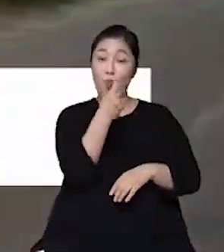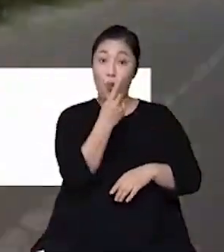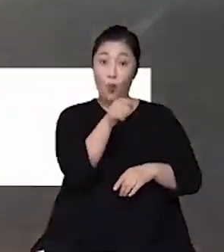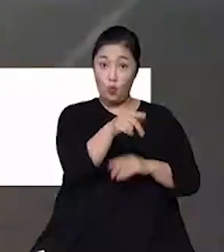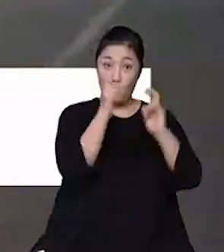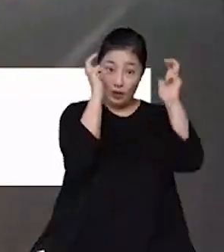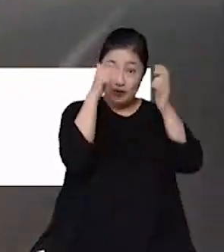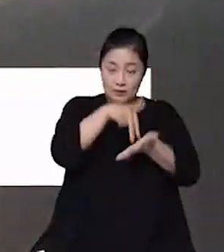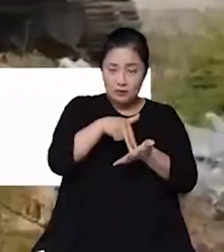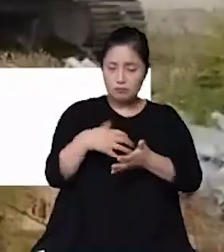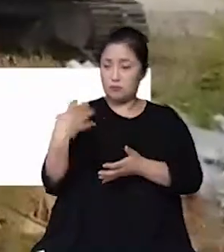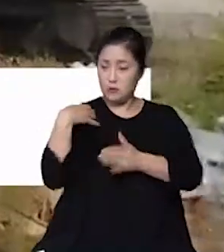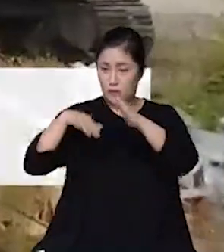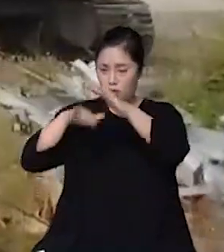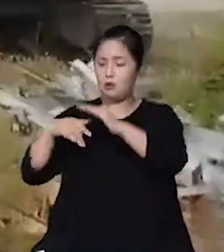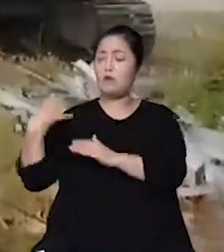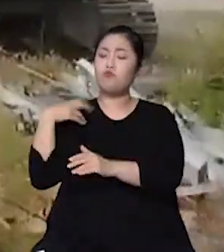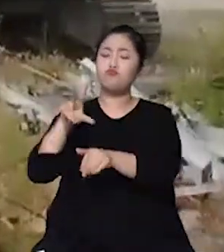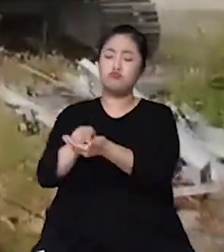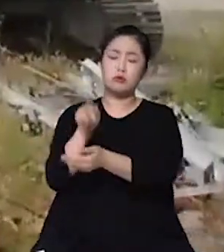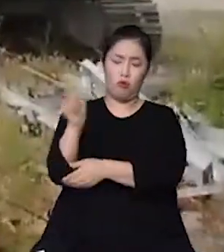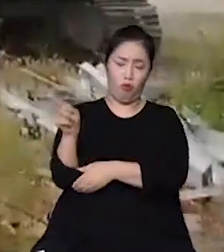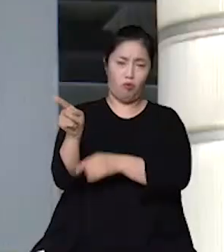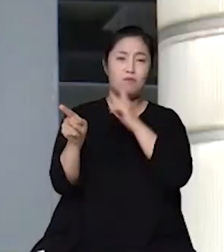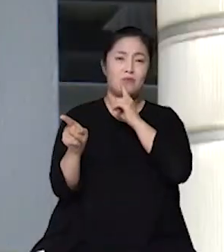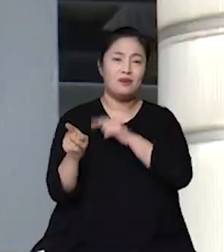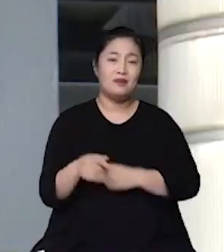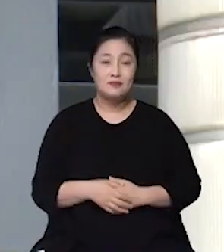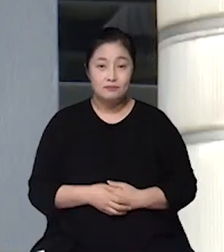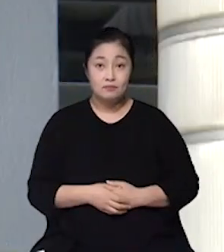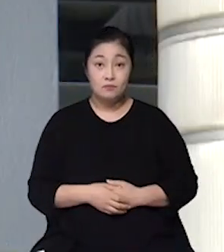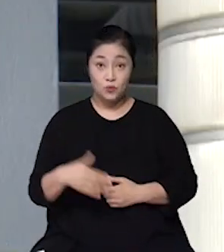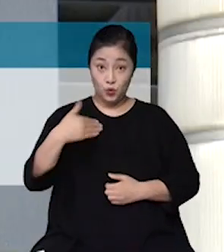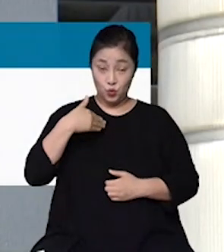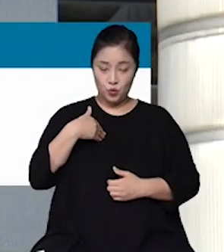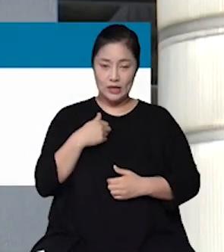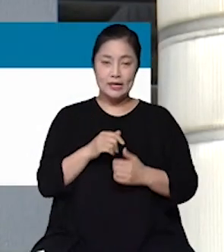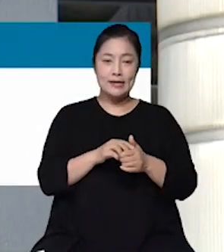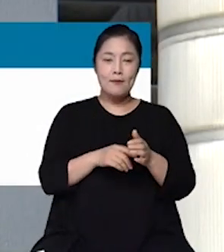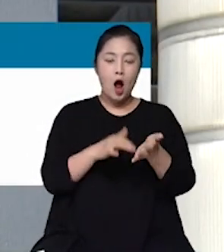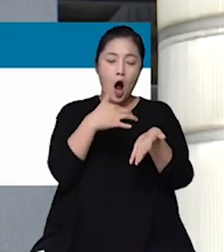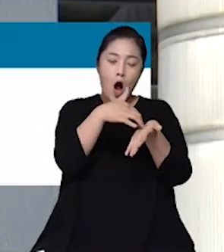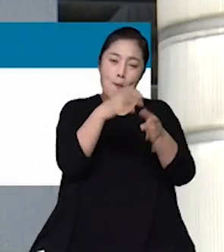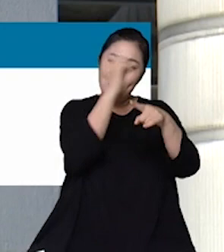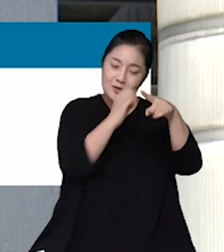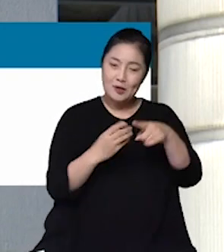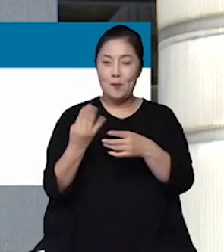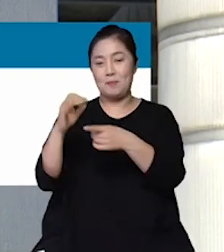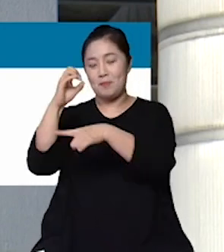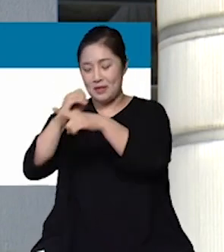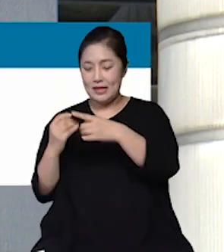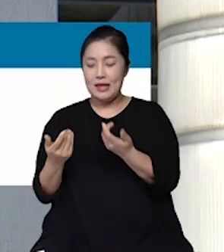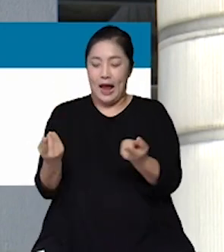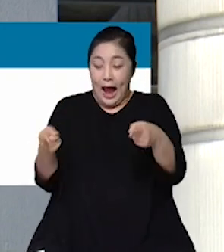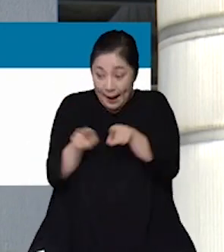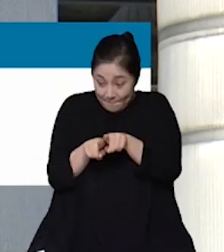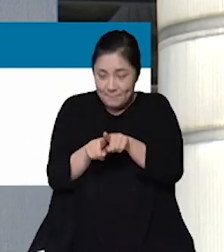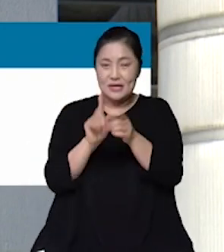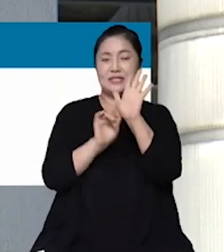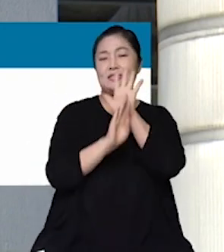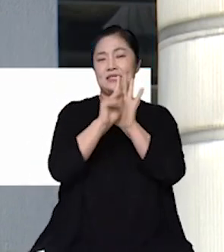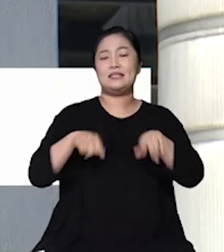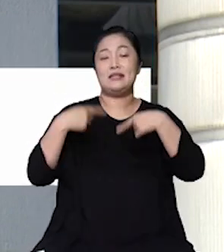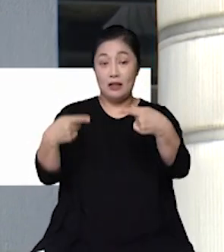철거 업체가 책임질 문제라는 입장입니다. 저희 지분 얼마, 그쪽 지분 얼마 이렇게 나눠서 같이 들어갔어요. 같이